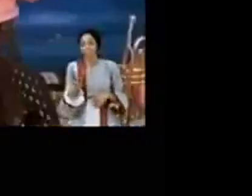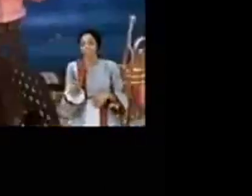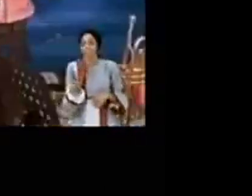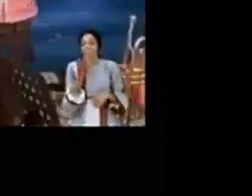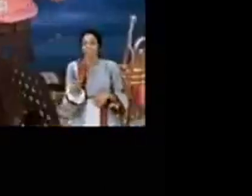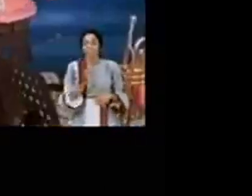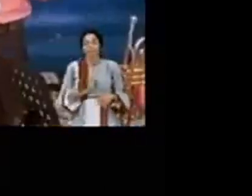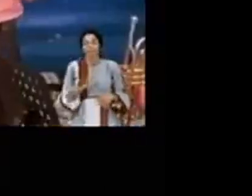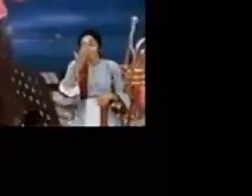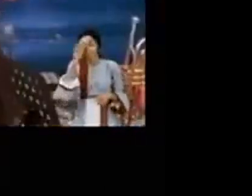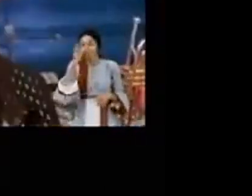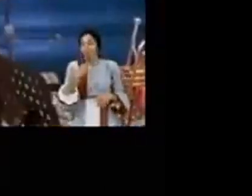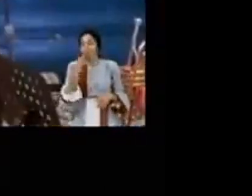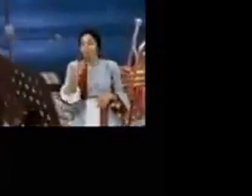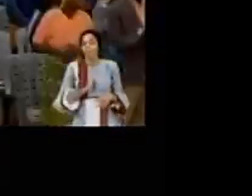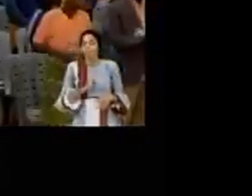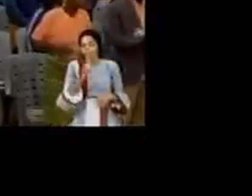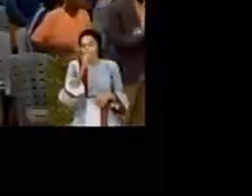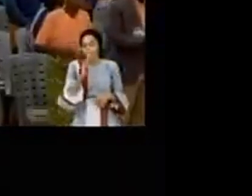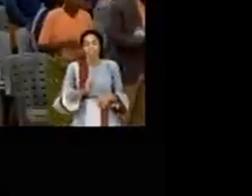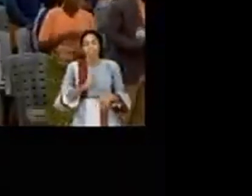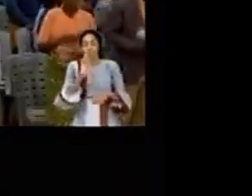comme ça